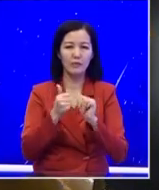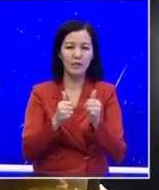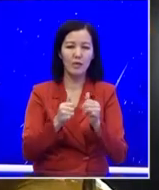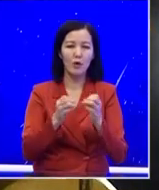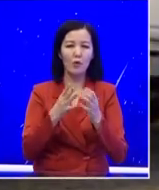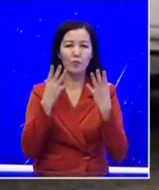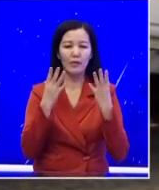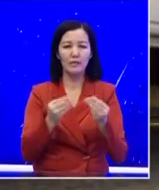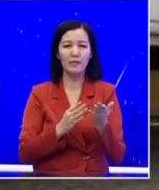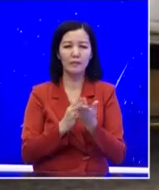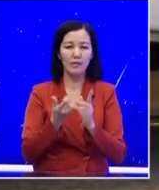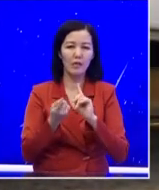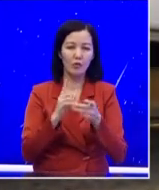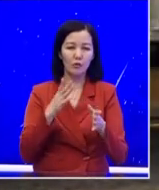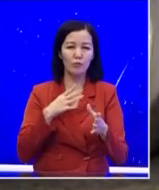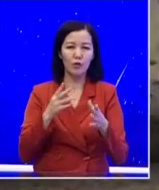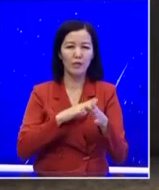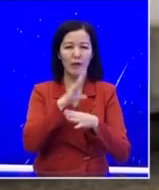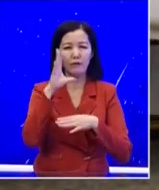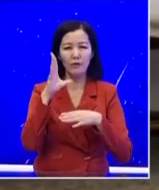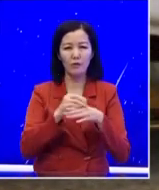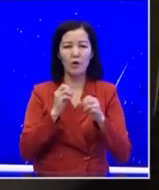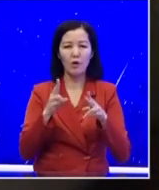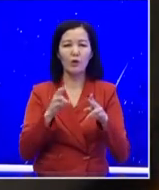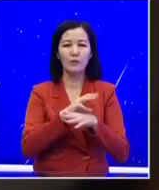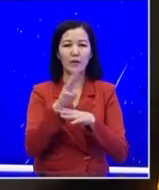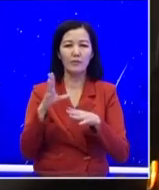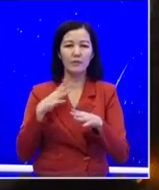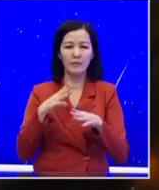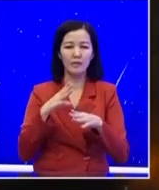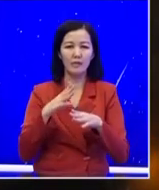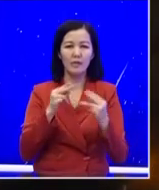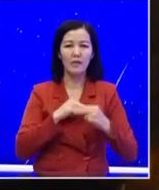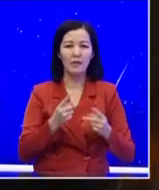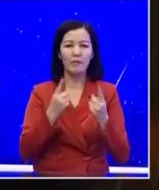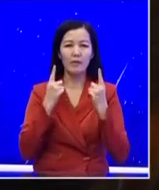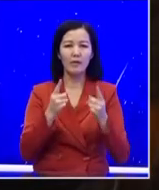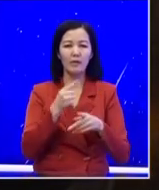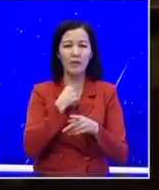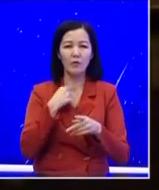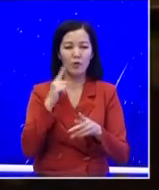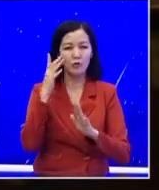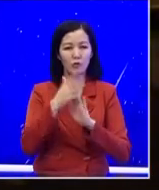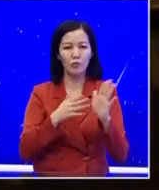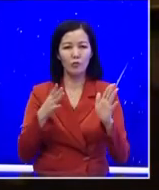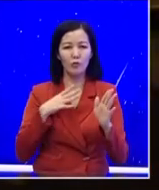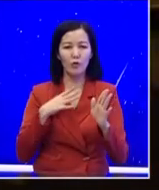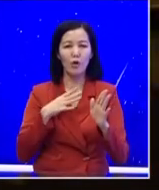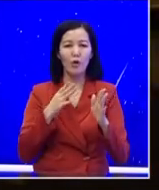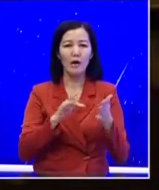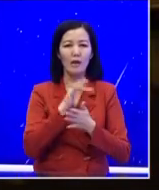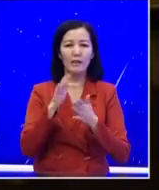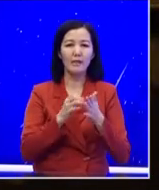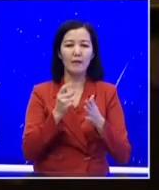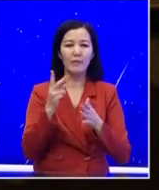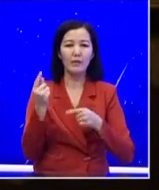кезекпен 15 қызметкер ауысып тұрады. Күні-түні қауіпсіздікті қамтамасыз ететін мамандардың еңбегін әр талдықорғандық түсініп отыр. Осы